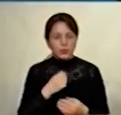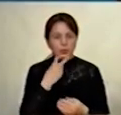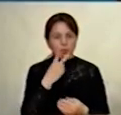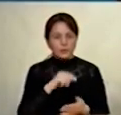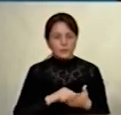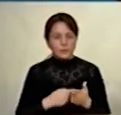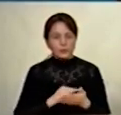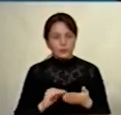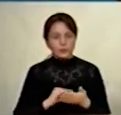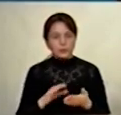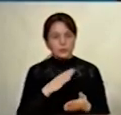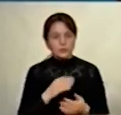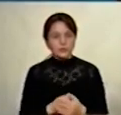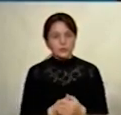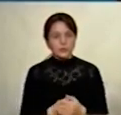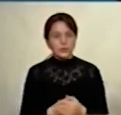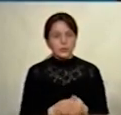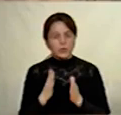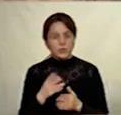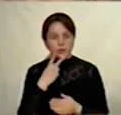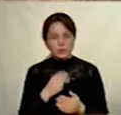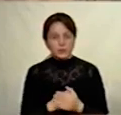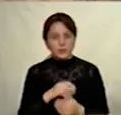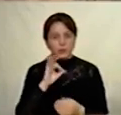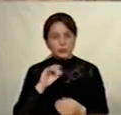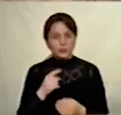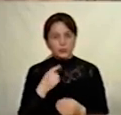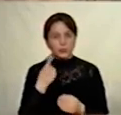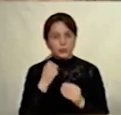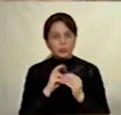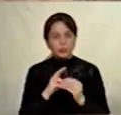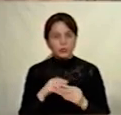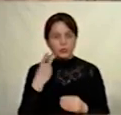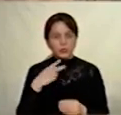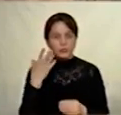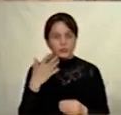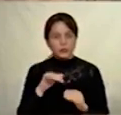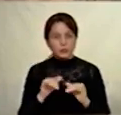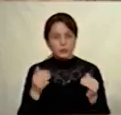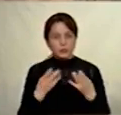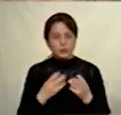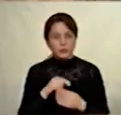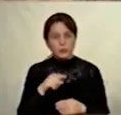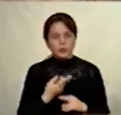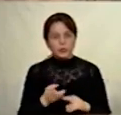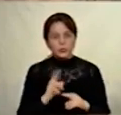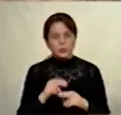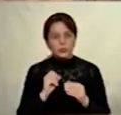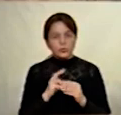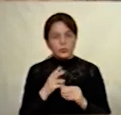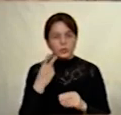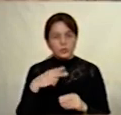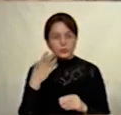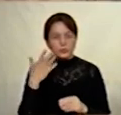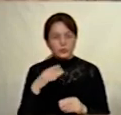Mana virgulni qo'yib oldik. Keyingi misolda 0 bütün 112 ni 25 ga ko'paytirishimiz kerak. Buning uchun 12 ni 25